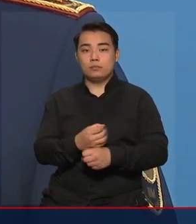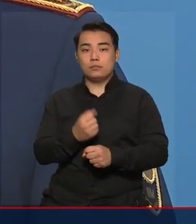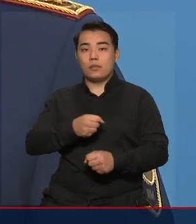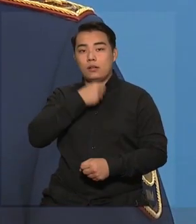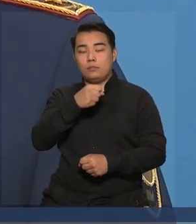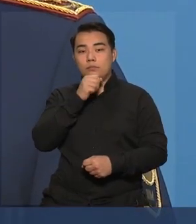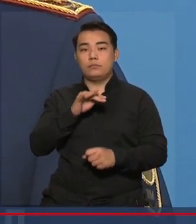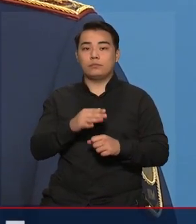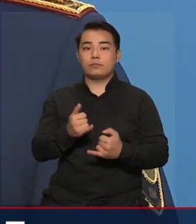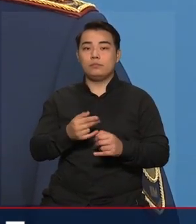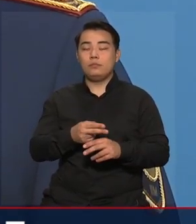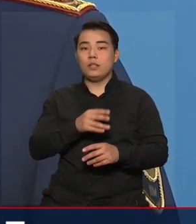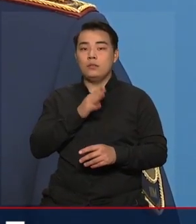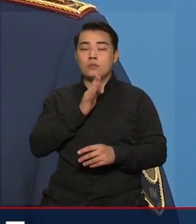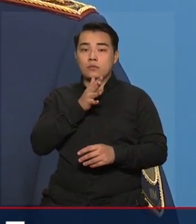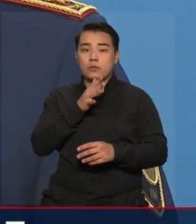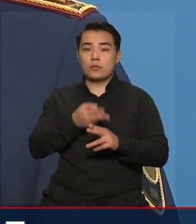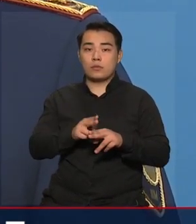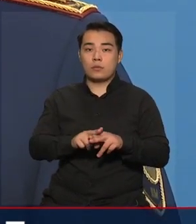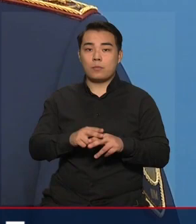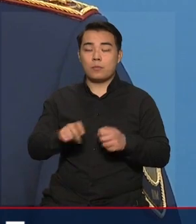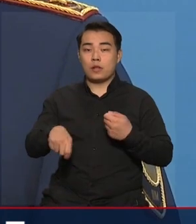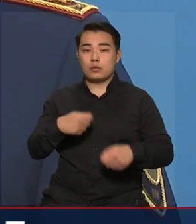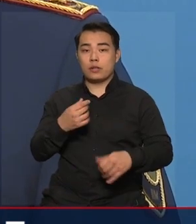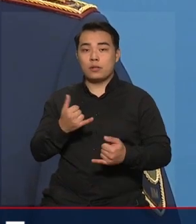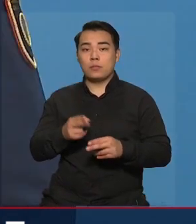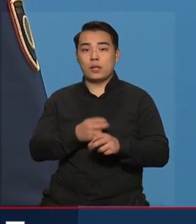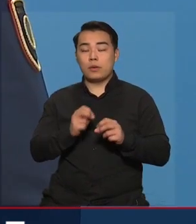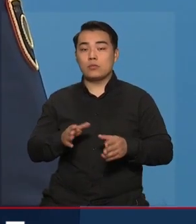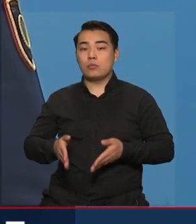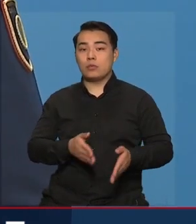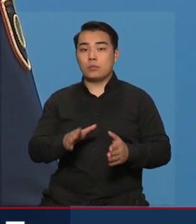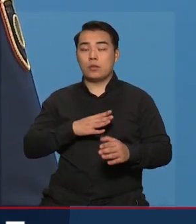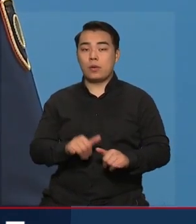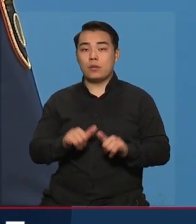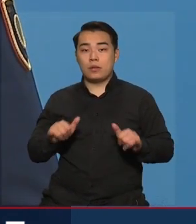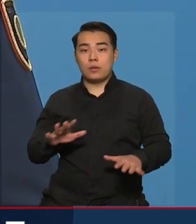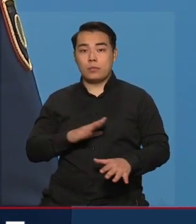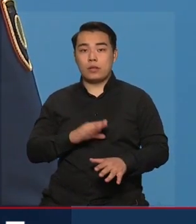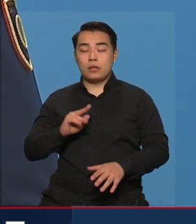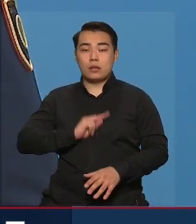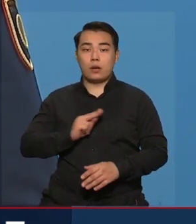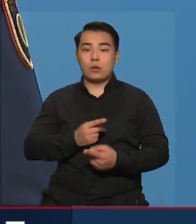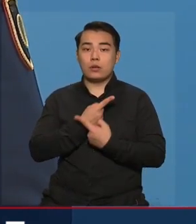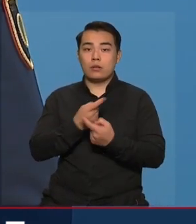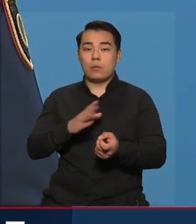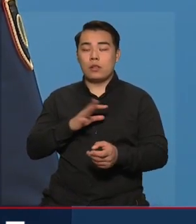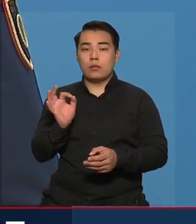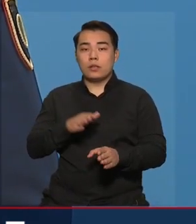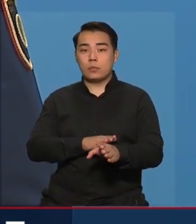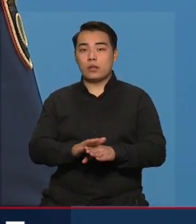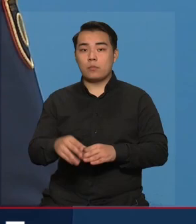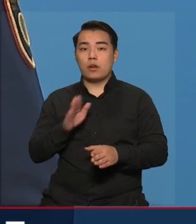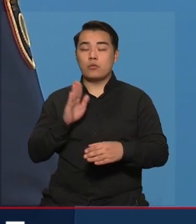подростковая и бытовая преступность. Повысился уровень безопасности на улицах. Также проинформировал о работе по исполнению